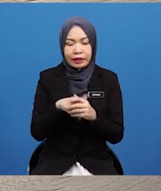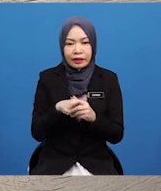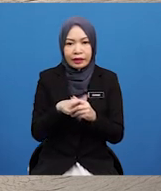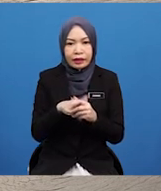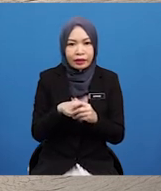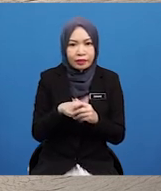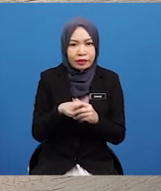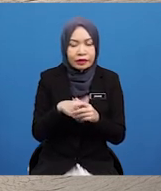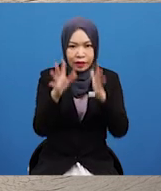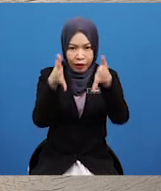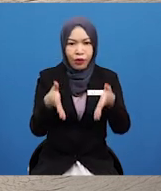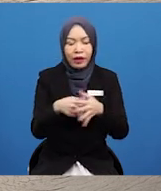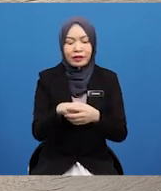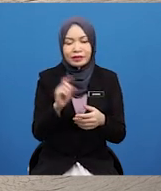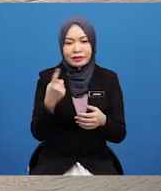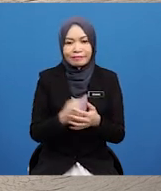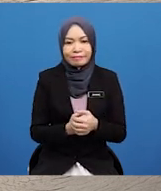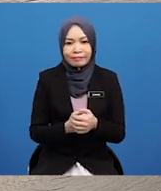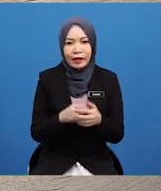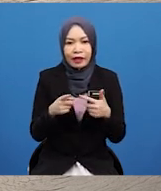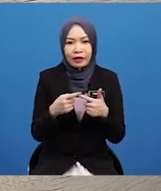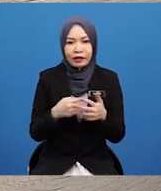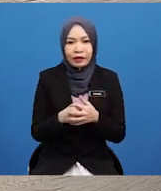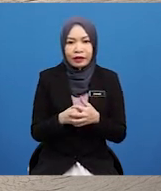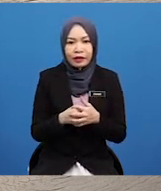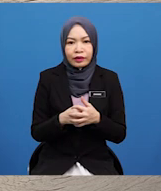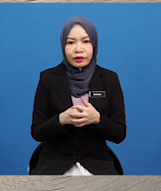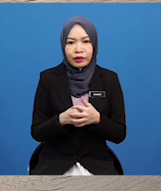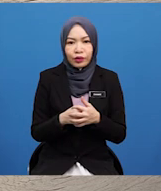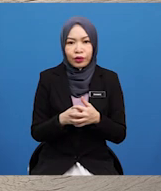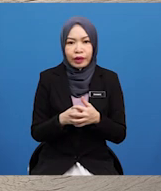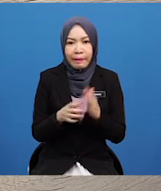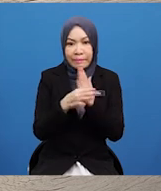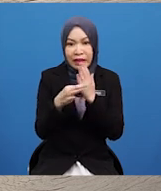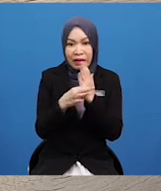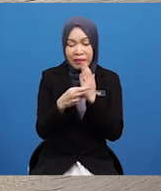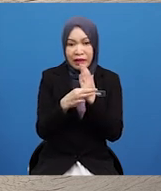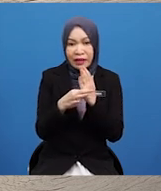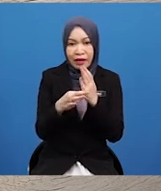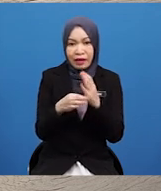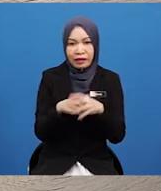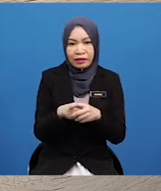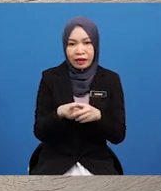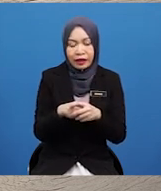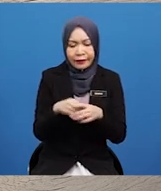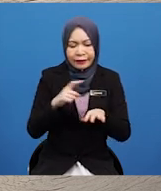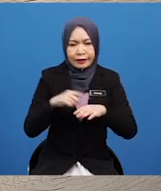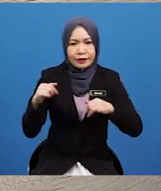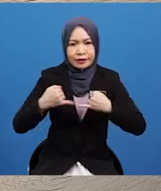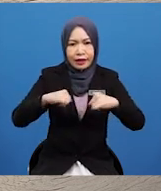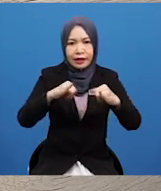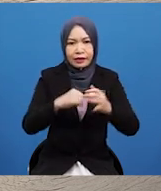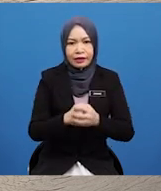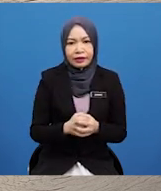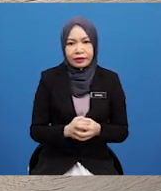di atas jalan. Isikan jawapan ke dalam ruang yang disediakan. Cikgu harap